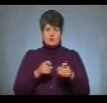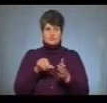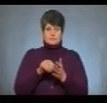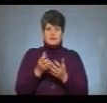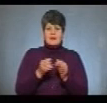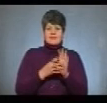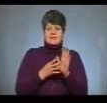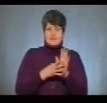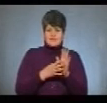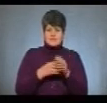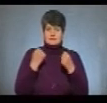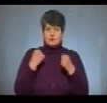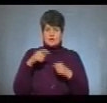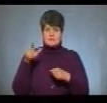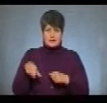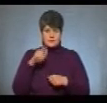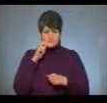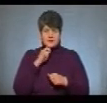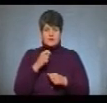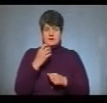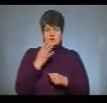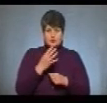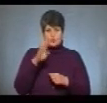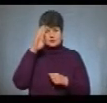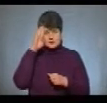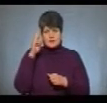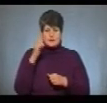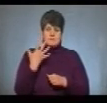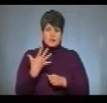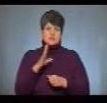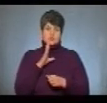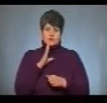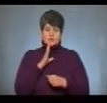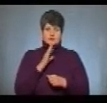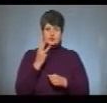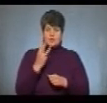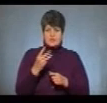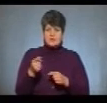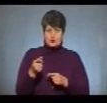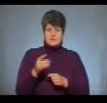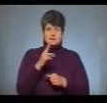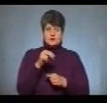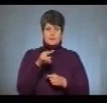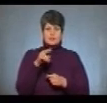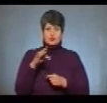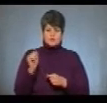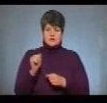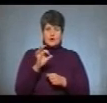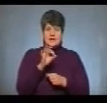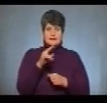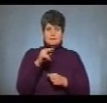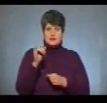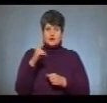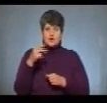спортсменів, 4 чоловіків і 5 жінок. Серед них – 3 спортсменів з Тернопільщини – це Дмитро Підручний, Олена Підгрушна та Анастасія